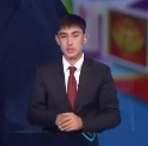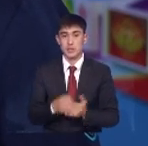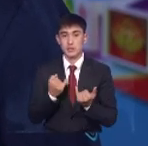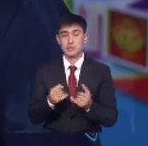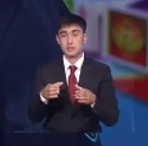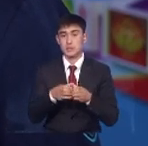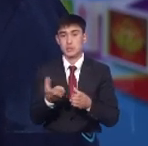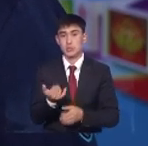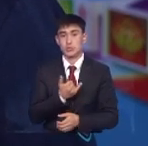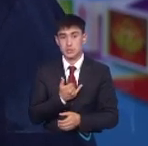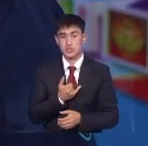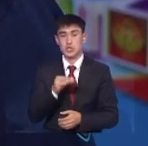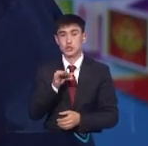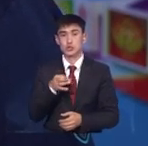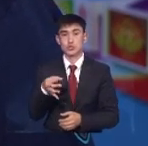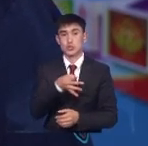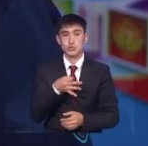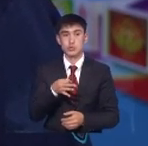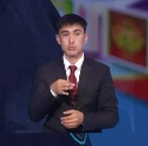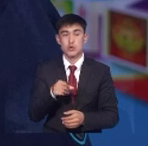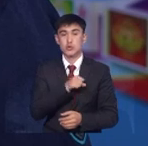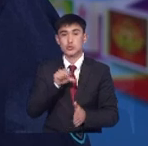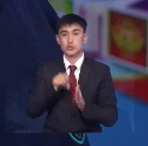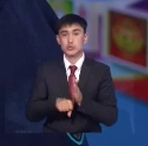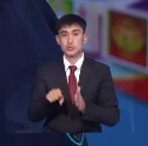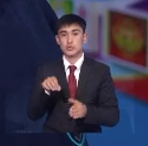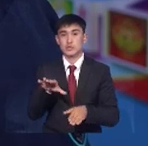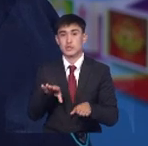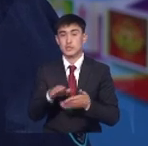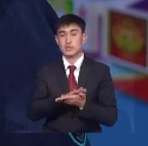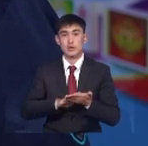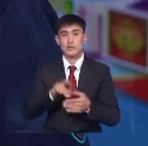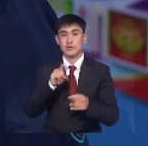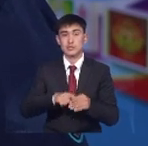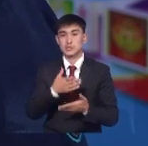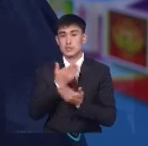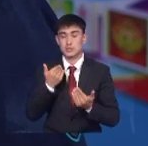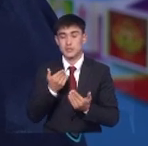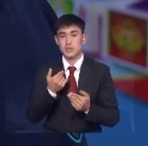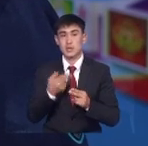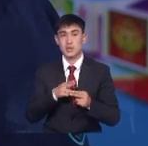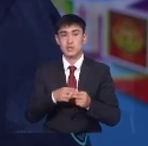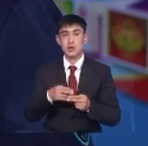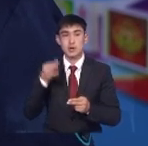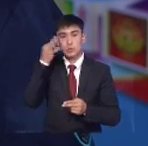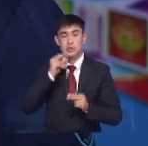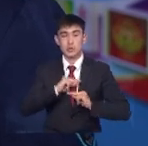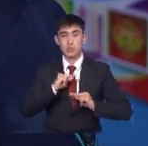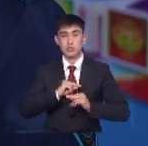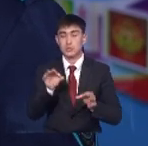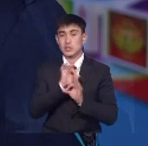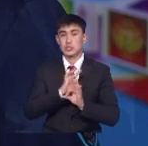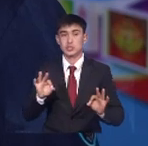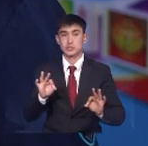данном этапе у нас в Витебской области по суициду никаких фактов не зарегистрировано. То есть это психологи работают на